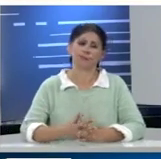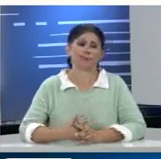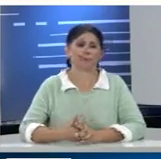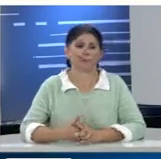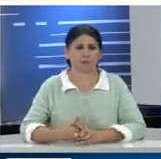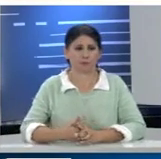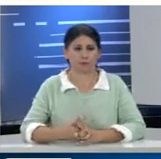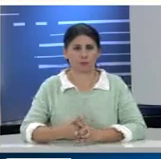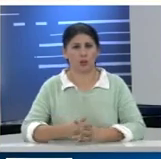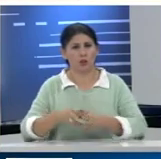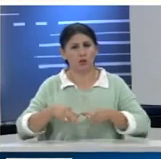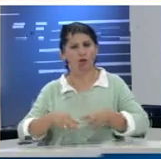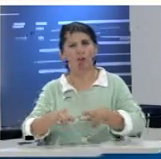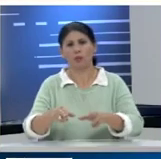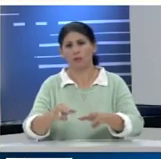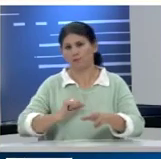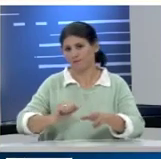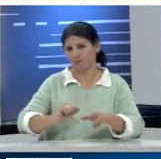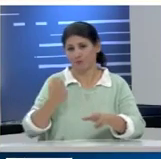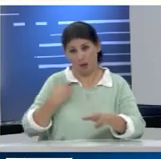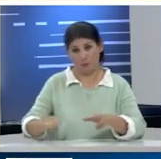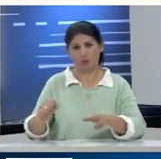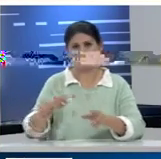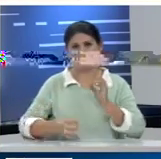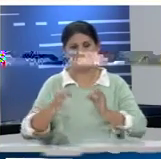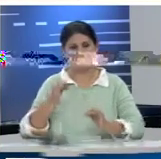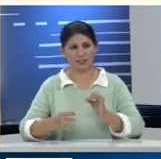τον δρόμο της δειλίας, δηλαδή της αποχής από τη συζήτηση,